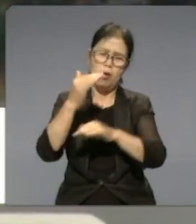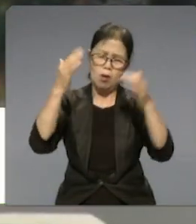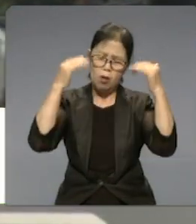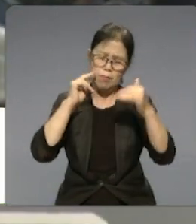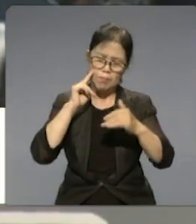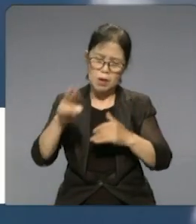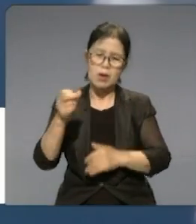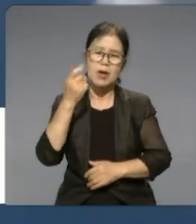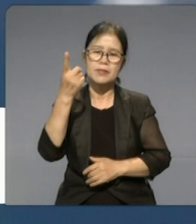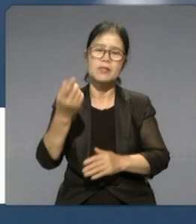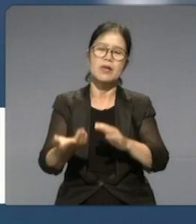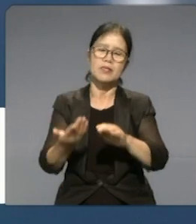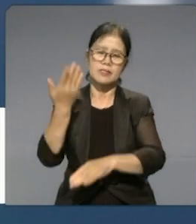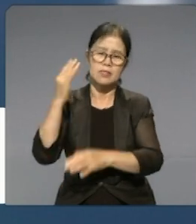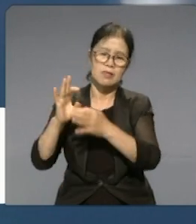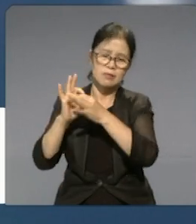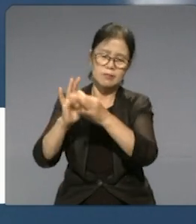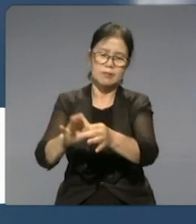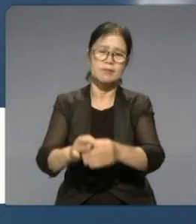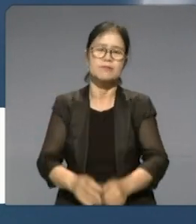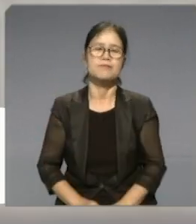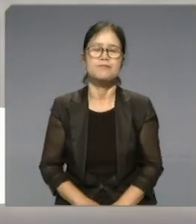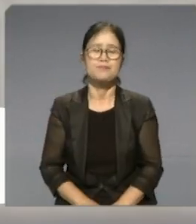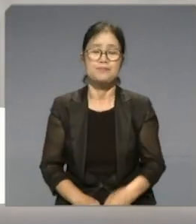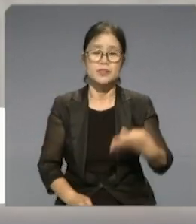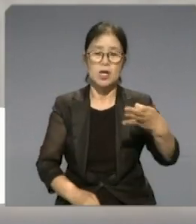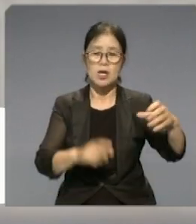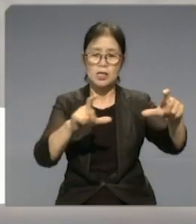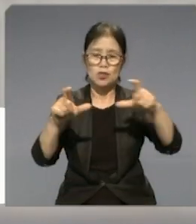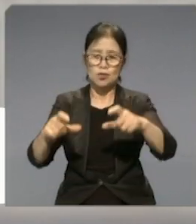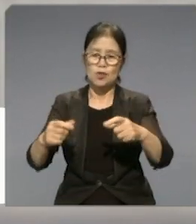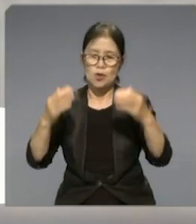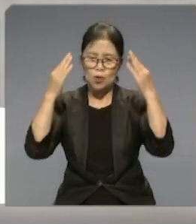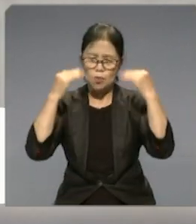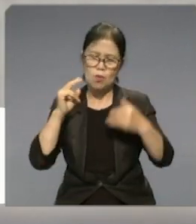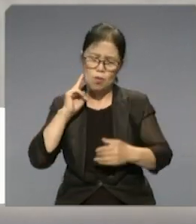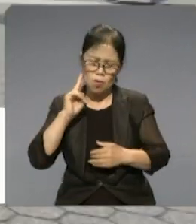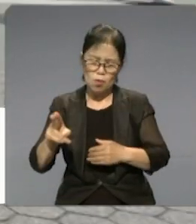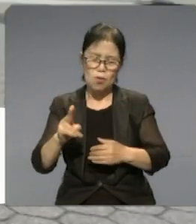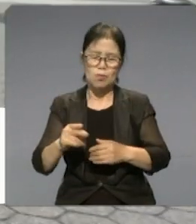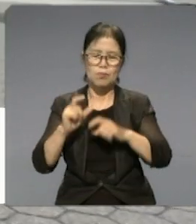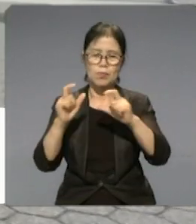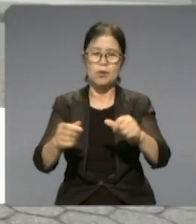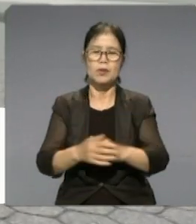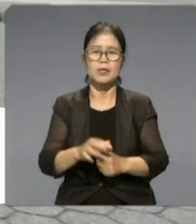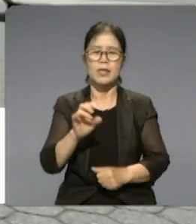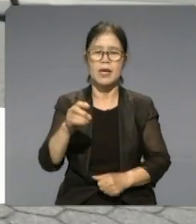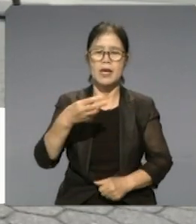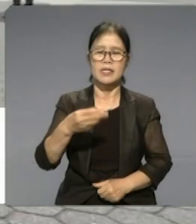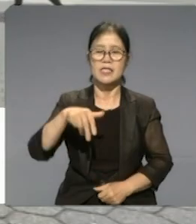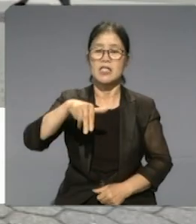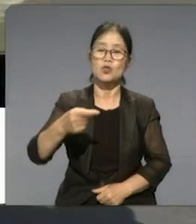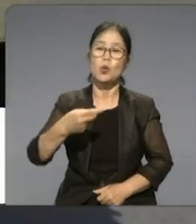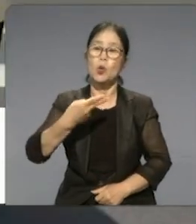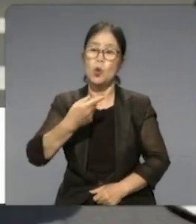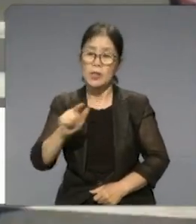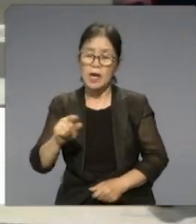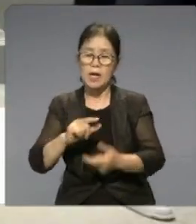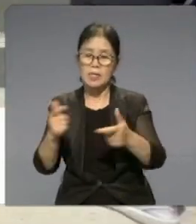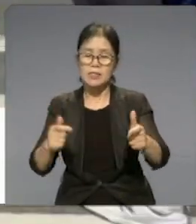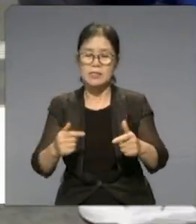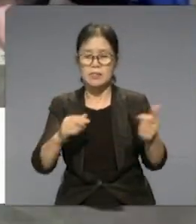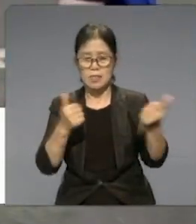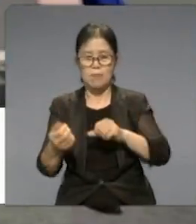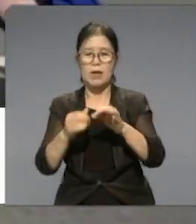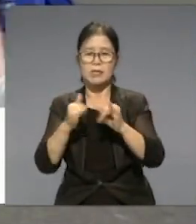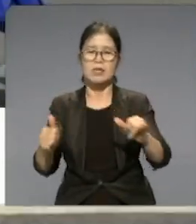한 달 넘게 기승을 부리고 있습니다. 14개 주에 폭염 경보가 내려진 가운데 애리조나와 네바다, 텍사스에선 폭염